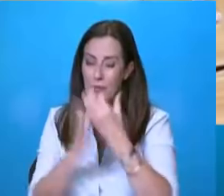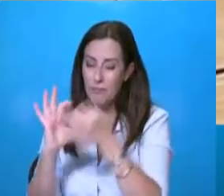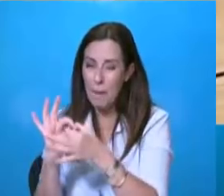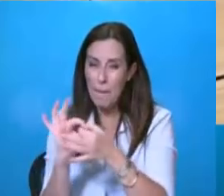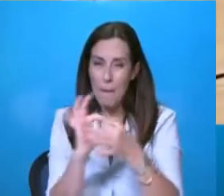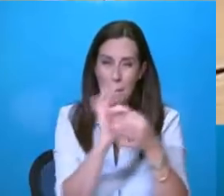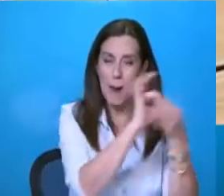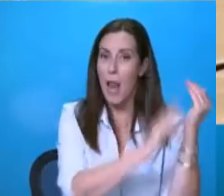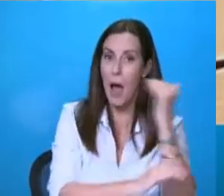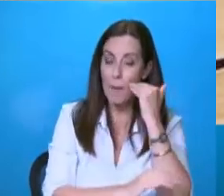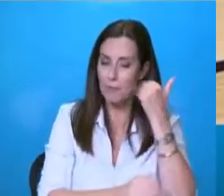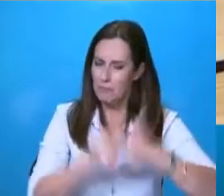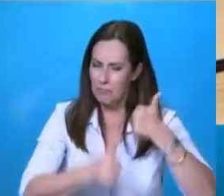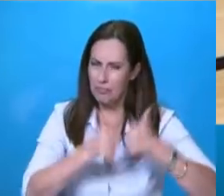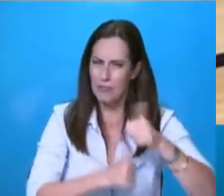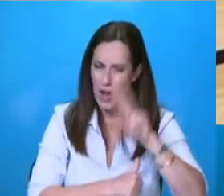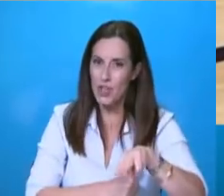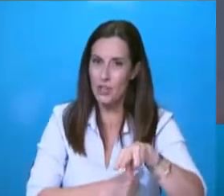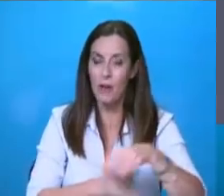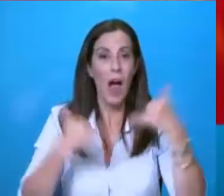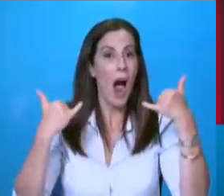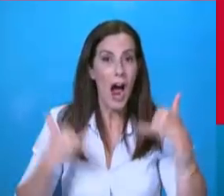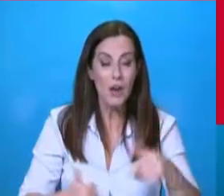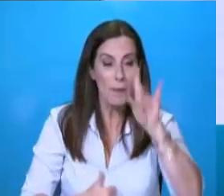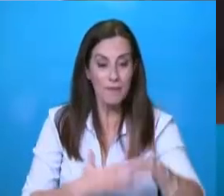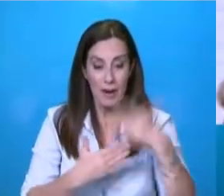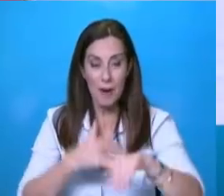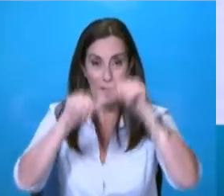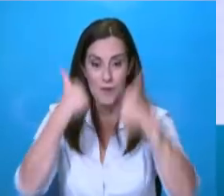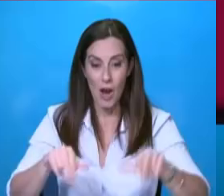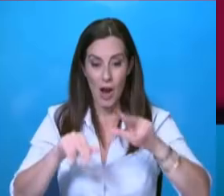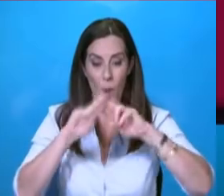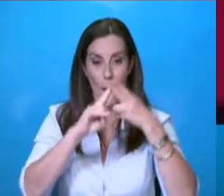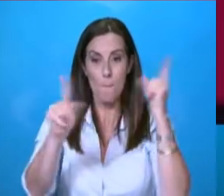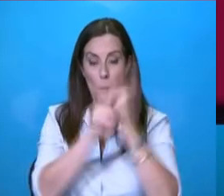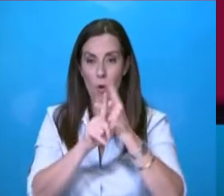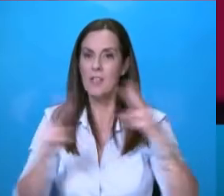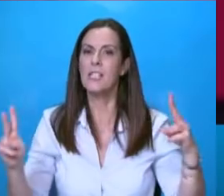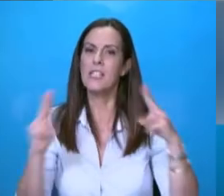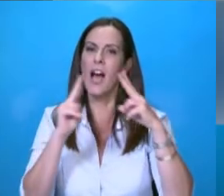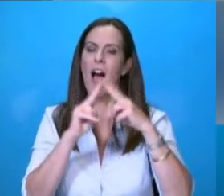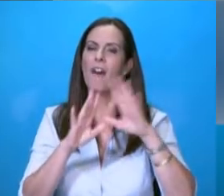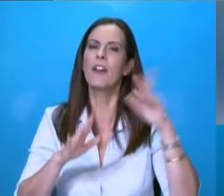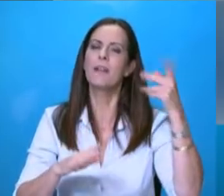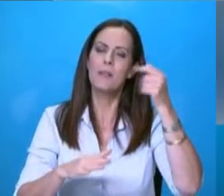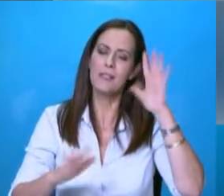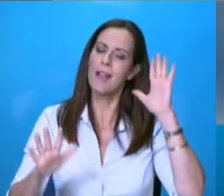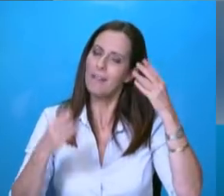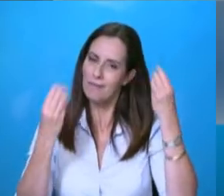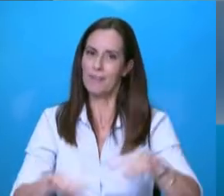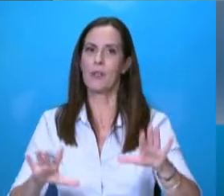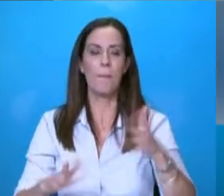השיגו האמריקנים בטורנירים בינלאומיים. היום ברבע גמר גביע העולם נגד צרפת הם שילמו את מחיר היוהרה. What do you